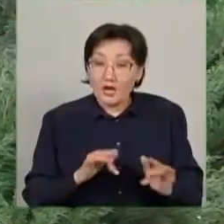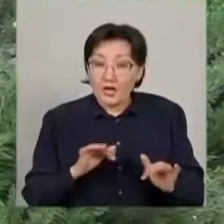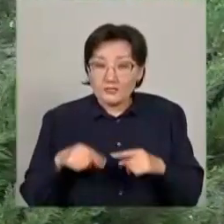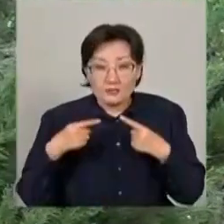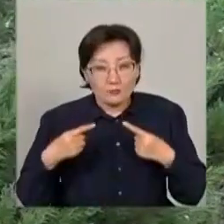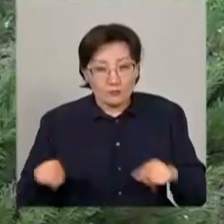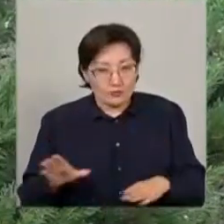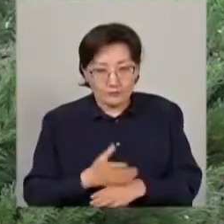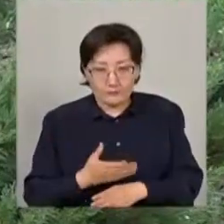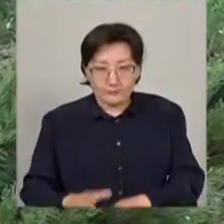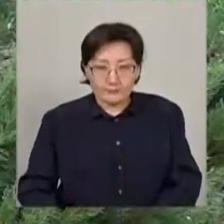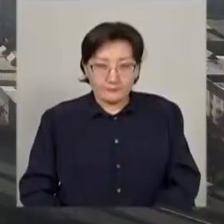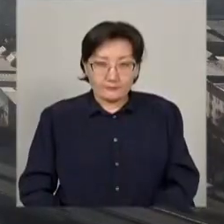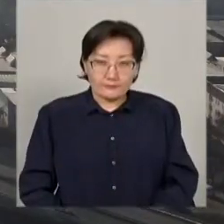бөлек.